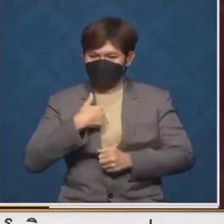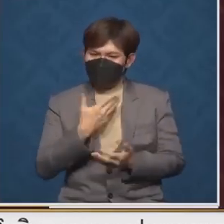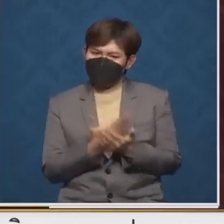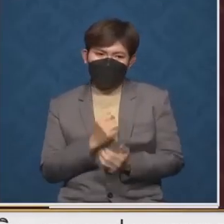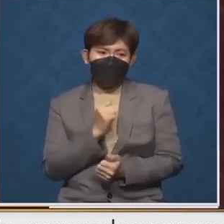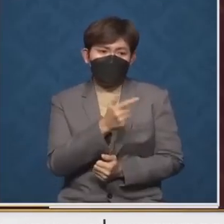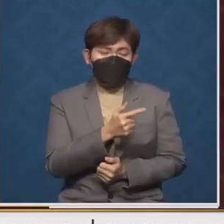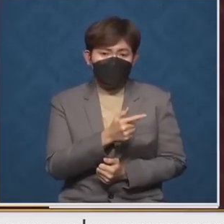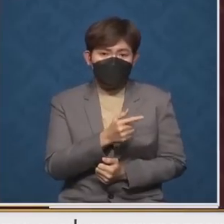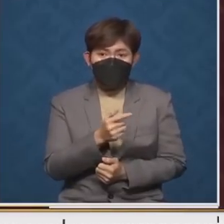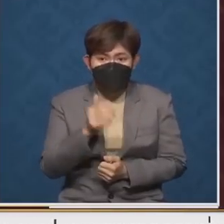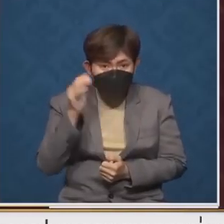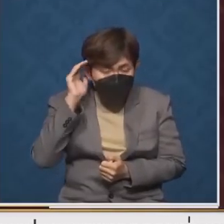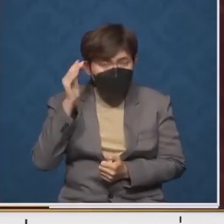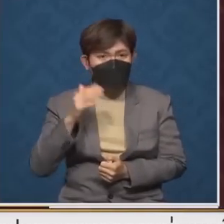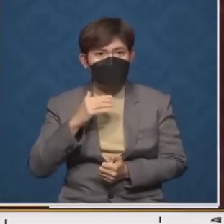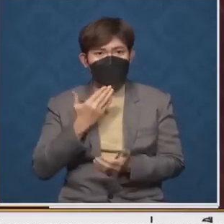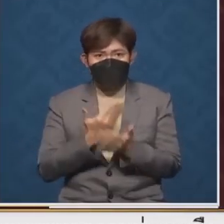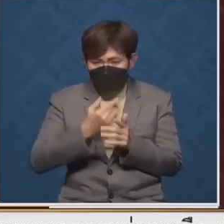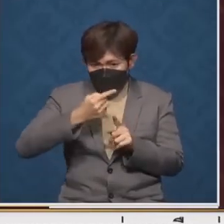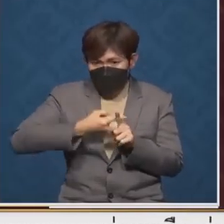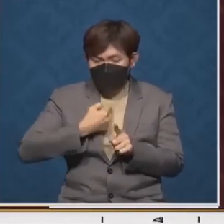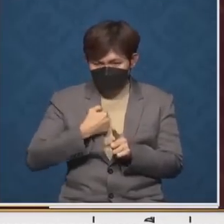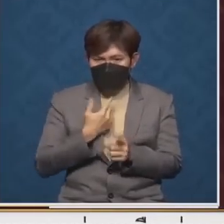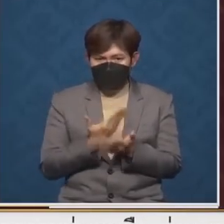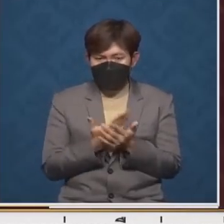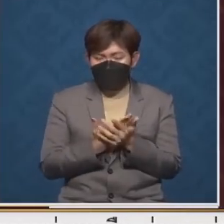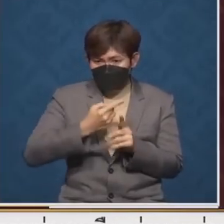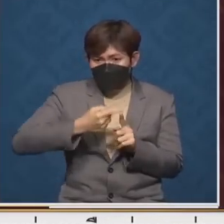ท่านเชื่อหนกผมพอมเงินเดือนจากที่นี่